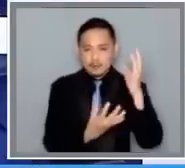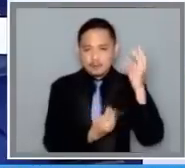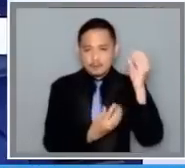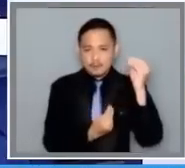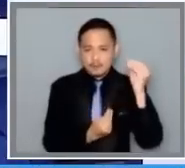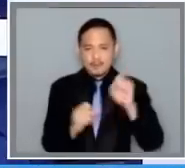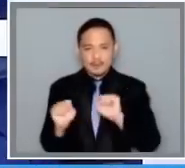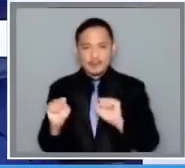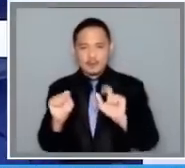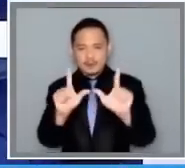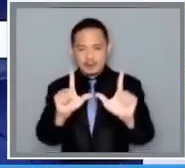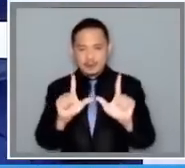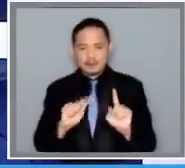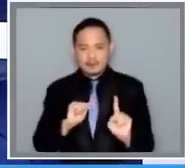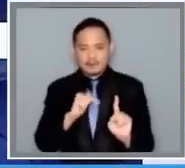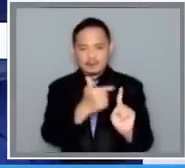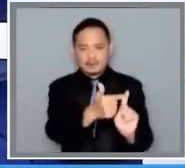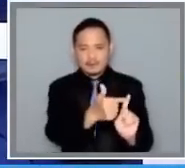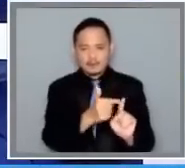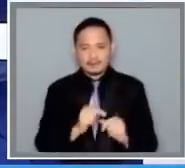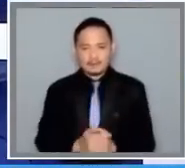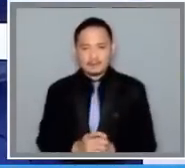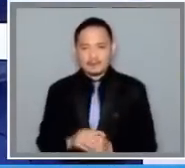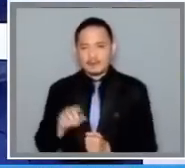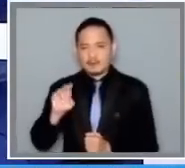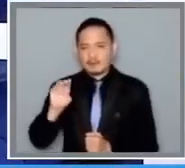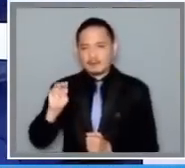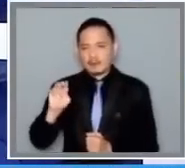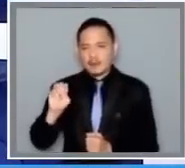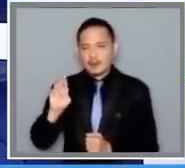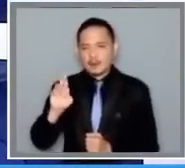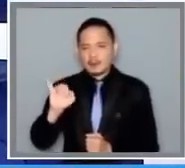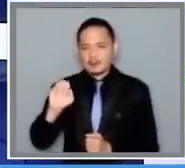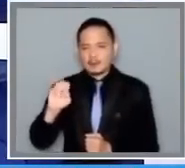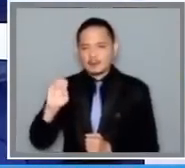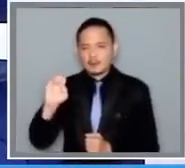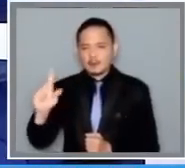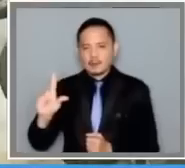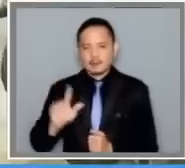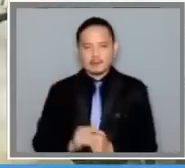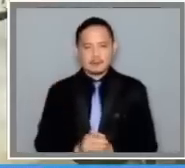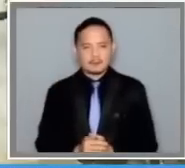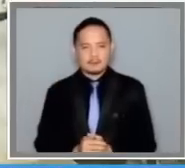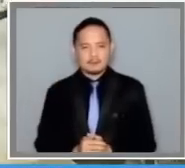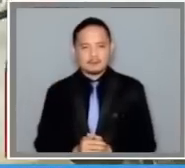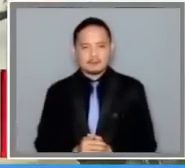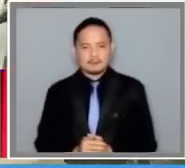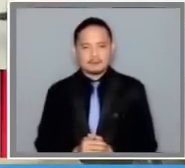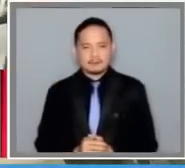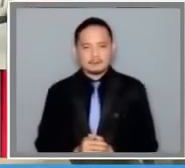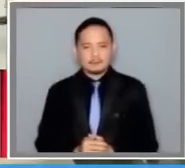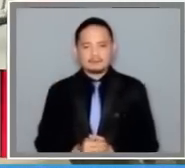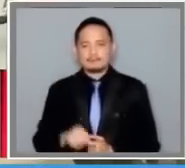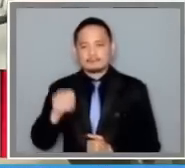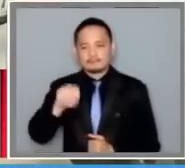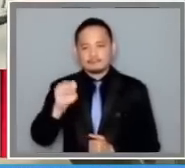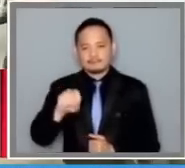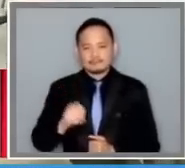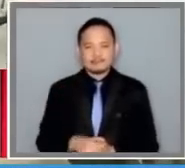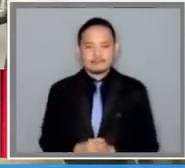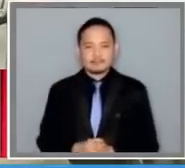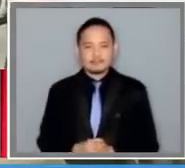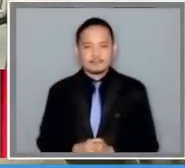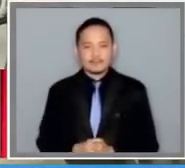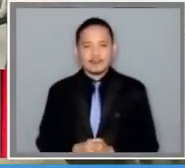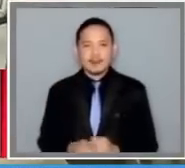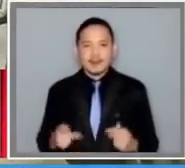ni balitang live ni Marisol Abdurrahman. Marisol? Mark at Connie, kansilado nga ang face-to-face